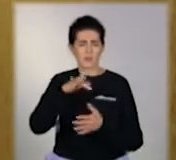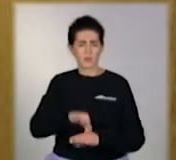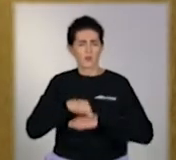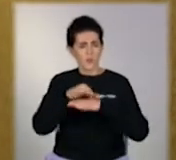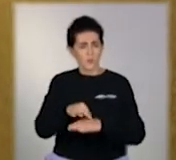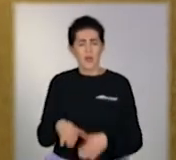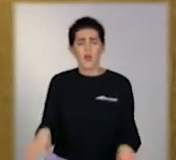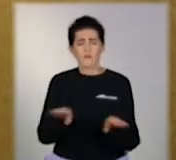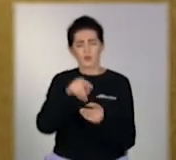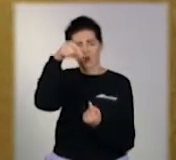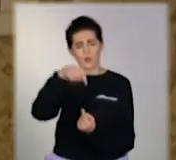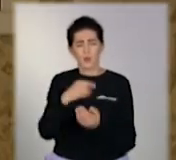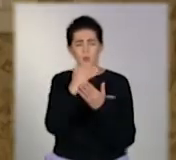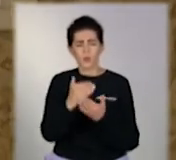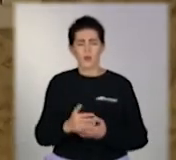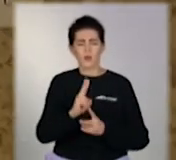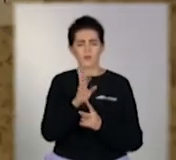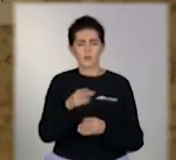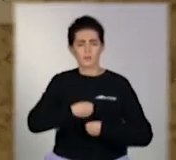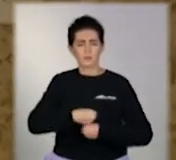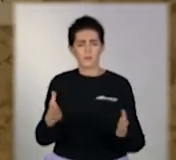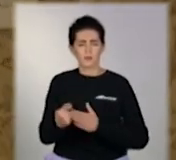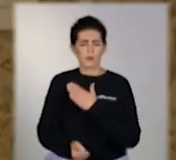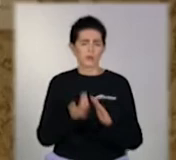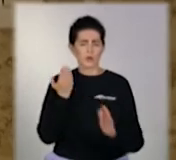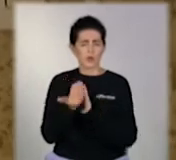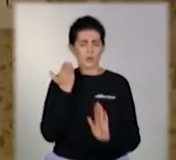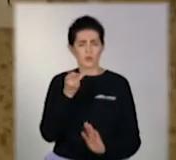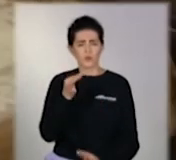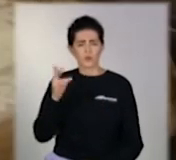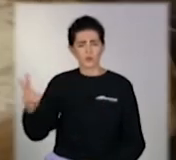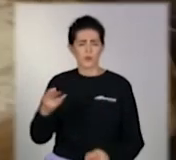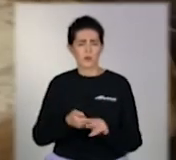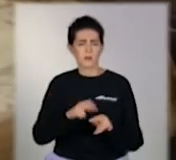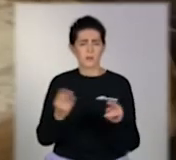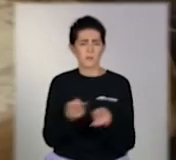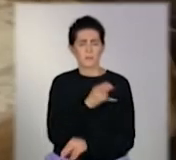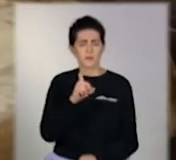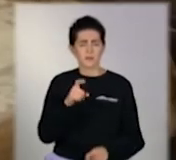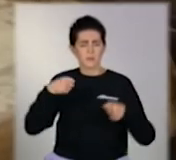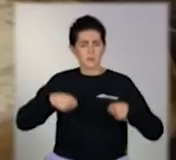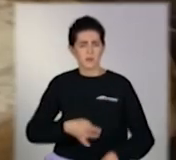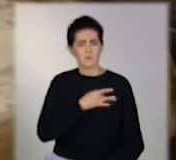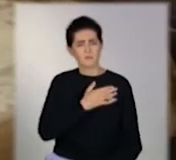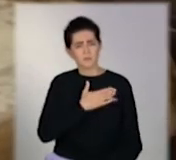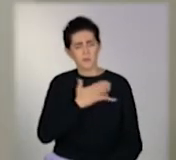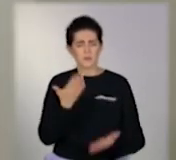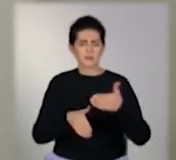з умовами програми, житло надають у довгострокове користування та без права на його приватизацію чи